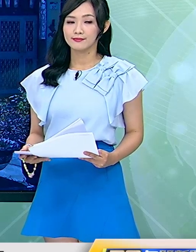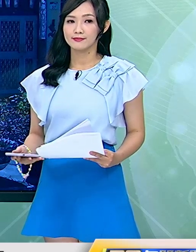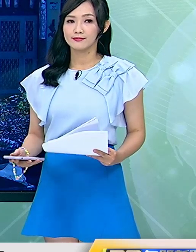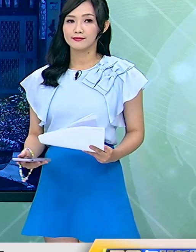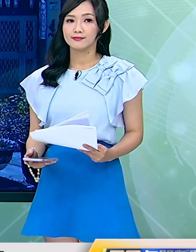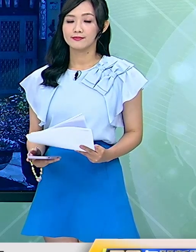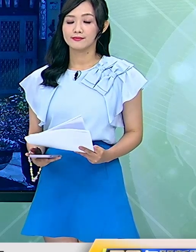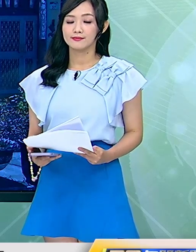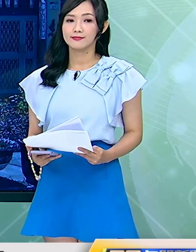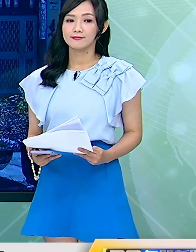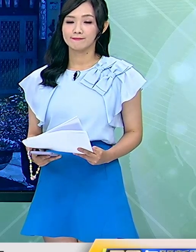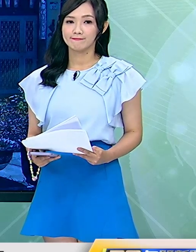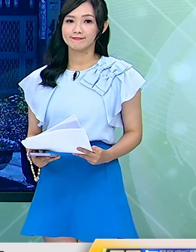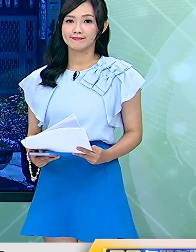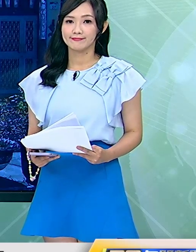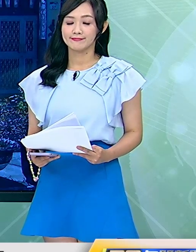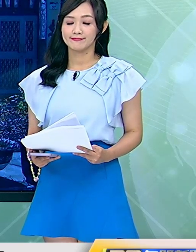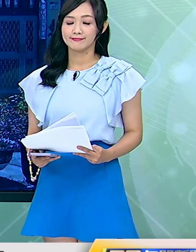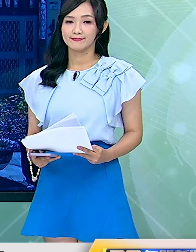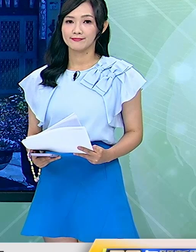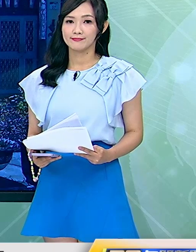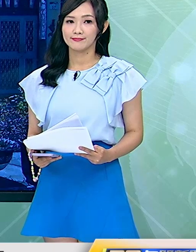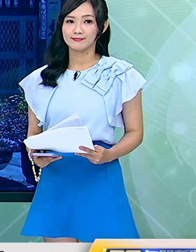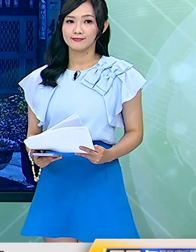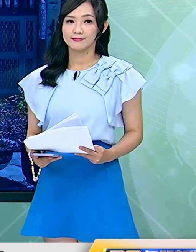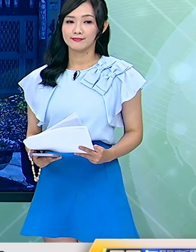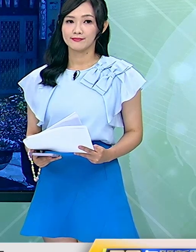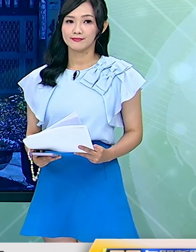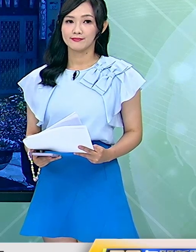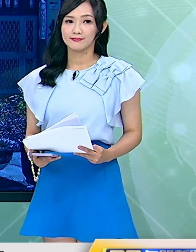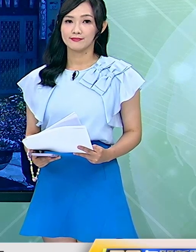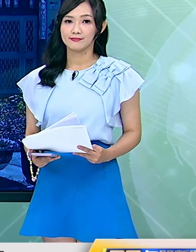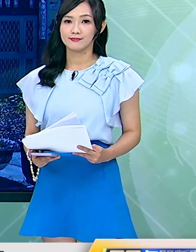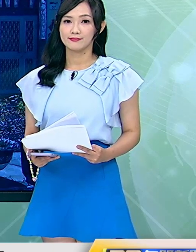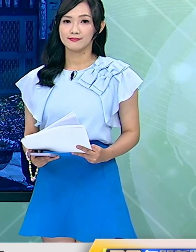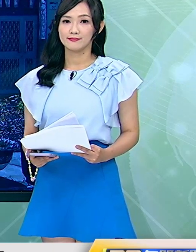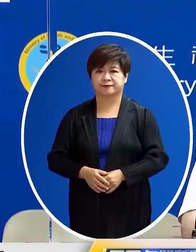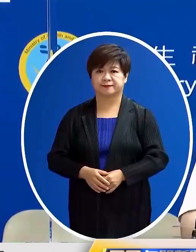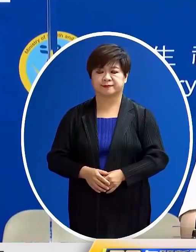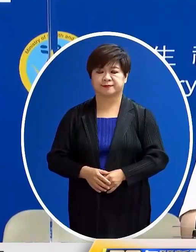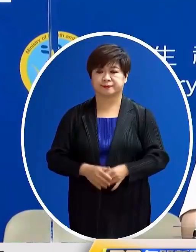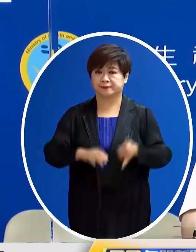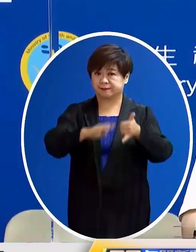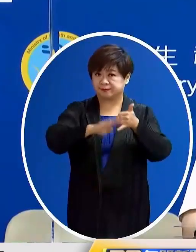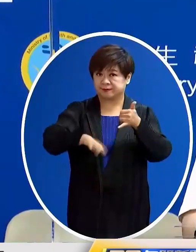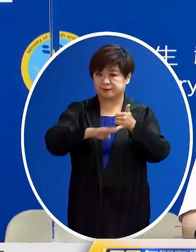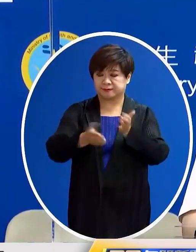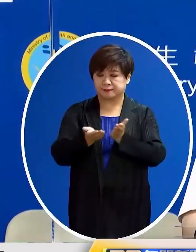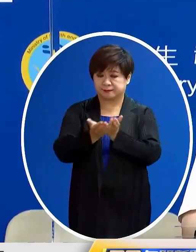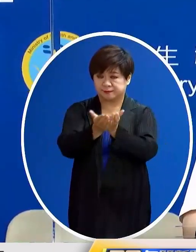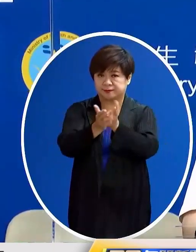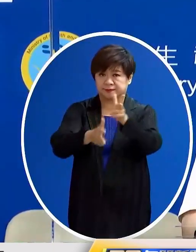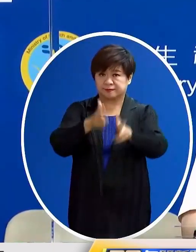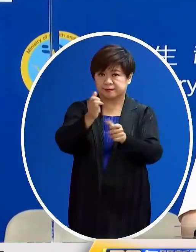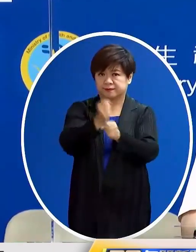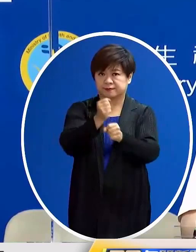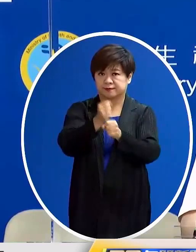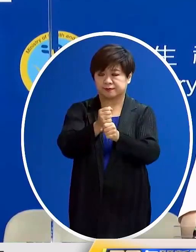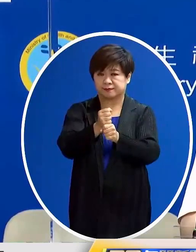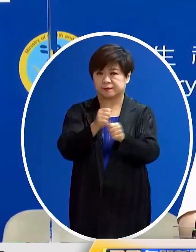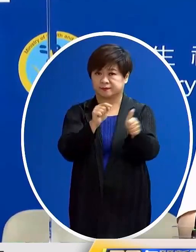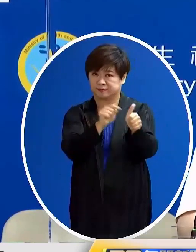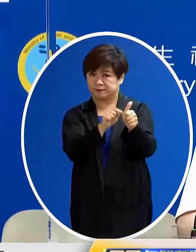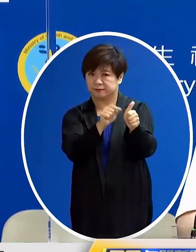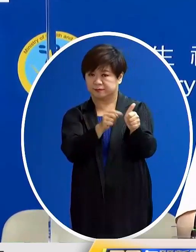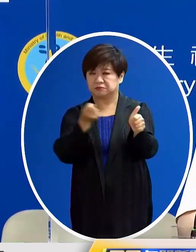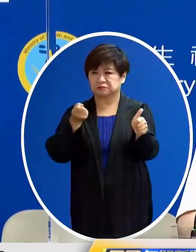过在昨天又在职场上多增4名的新增个案。 南部船厂的这一个染疫的事